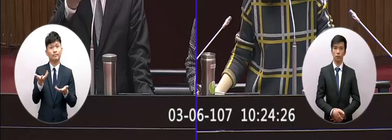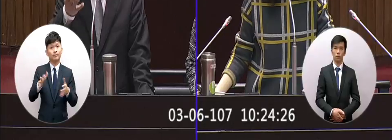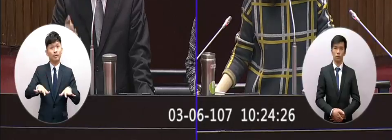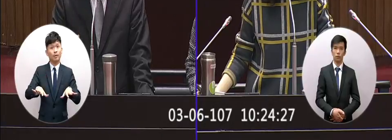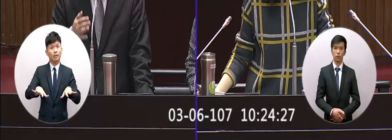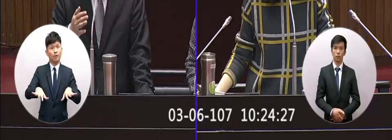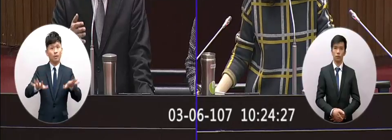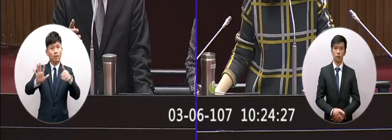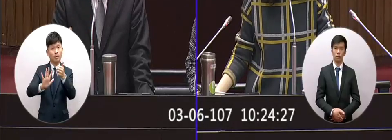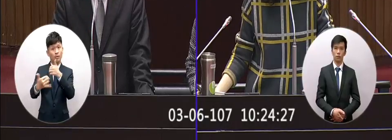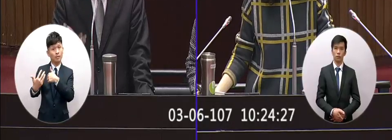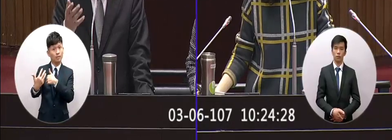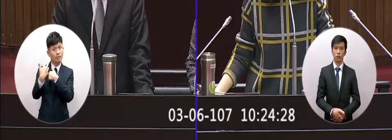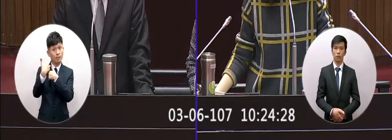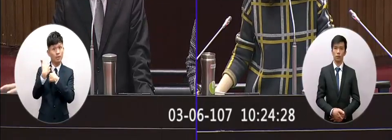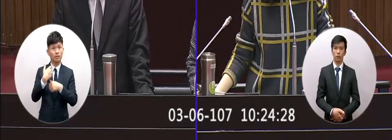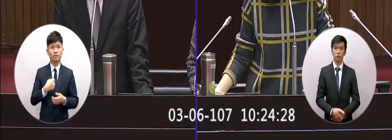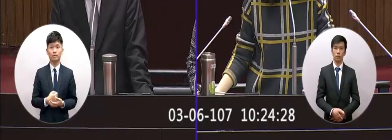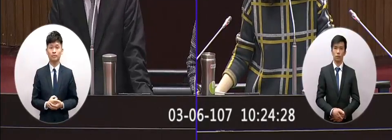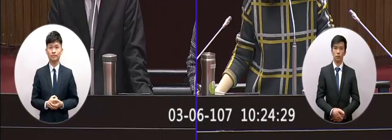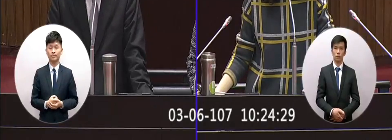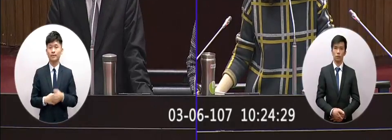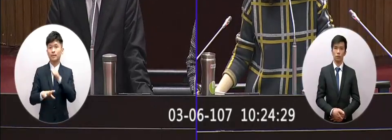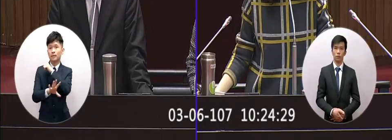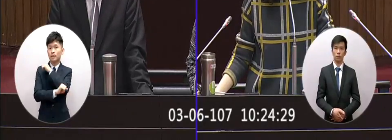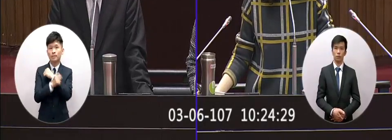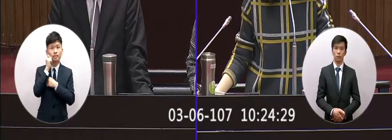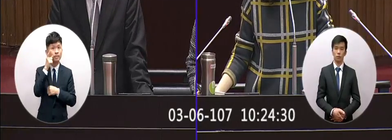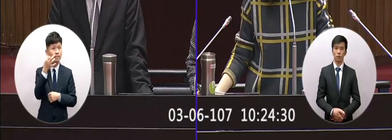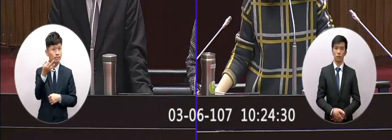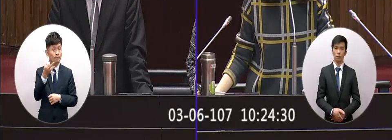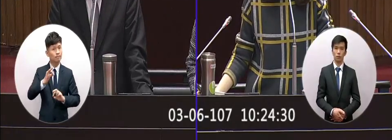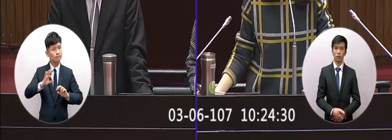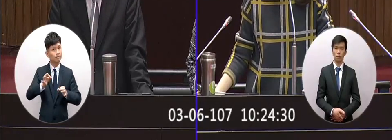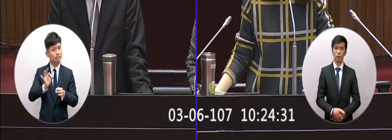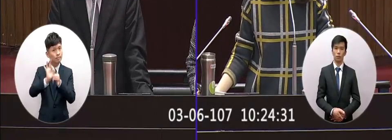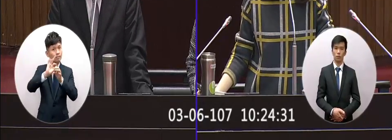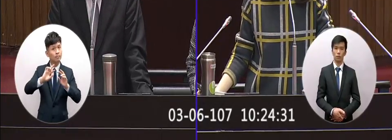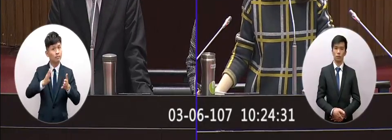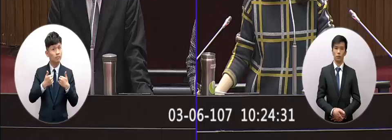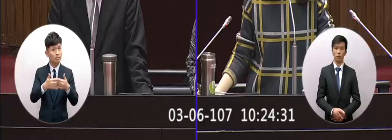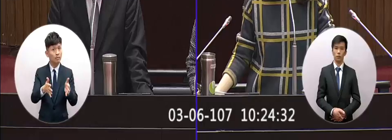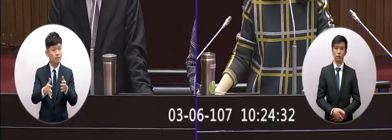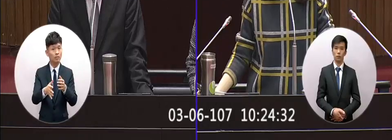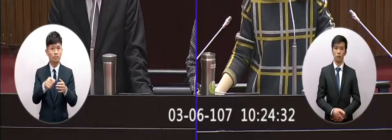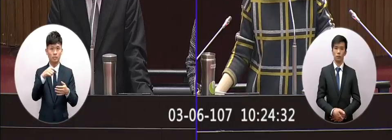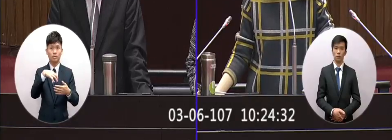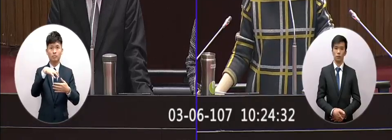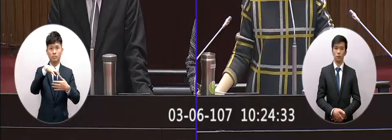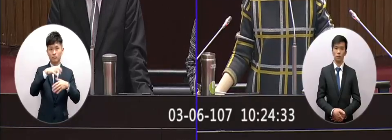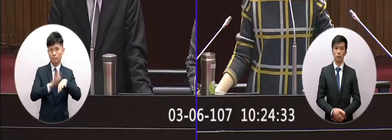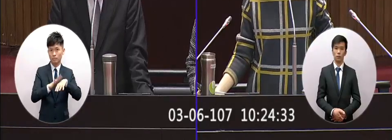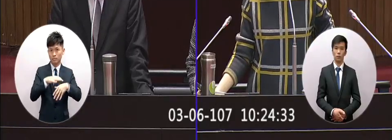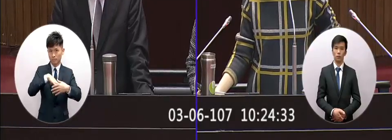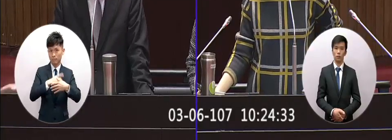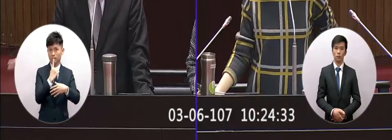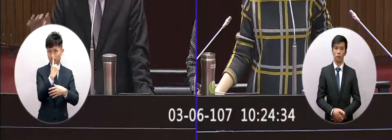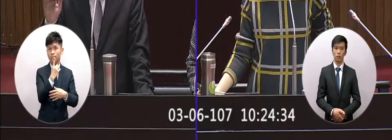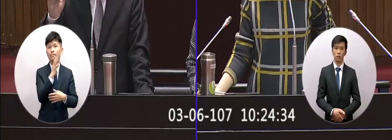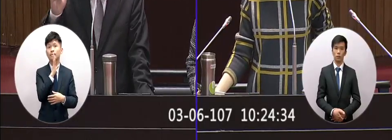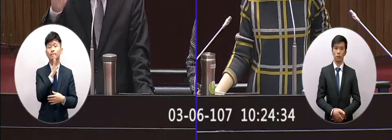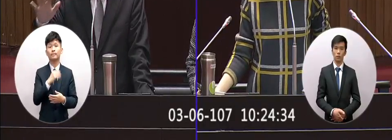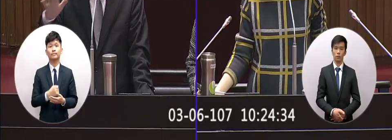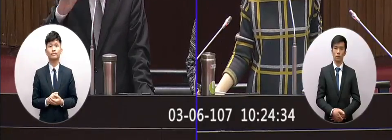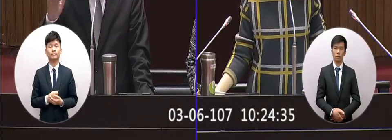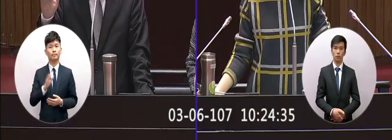要去调高这个基本工资？当然基本工资也是其中一个手段， 但是